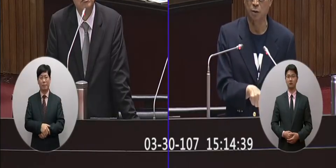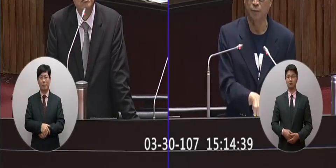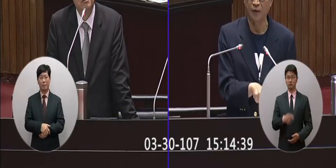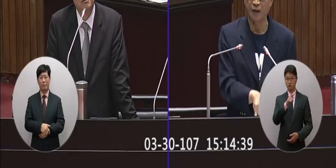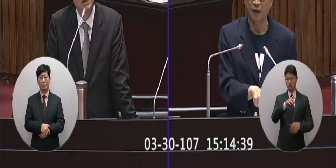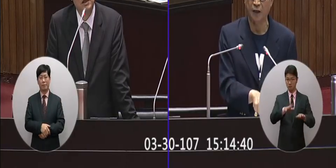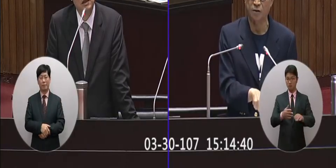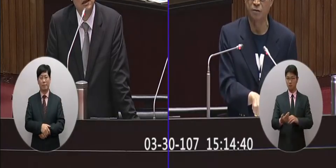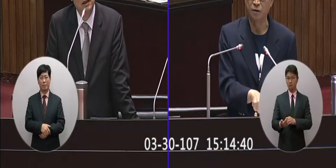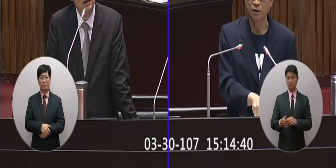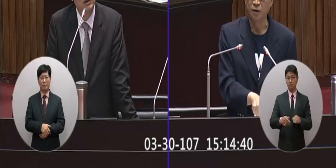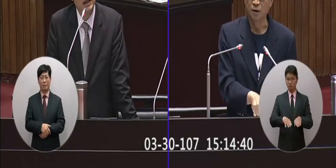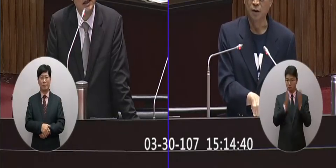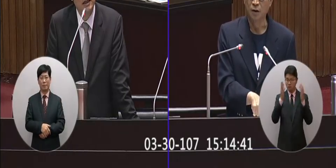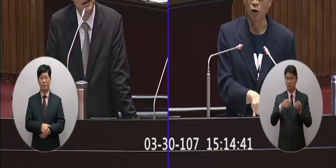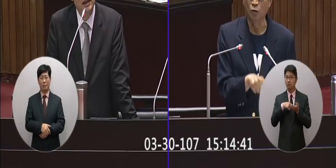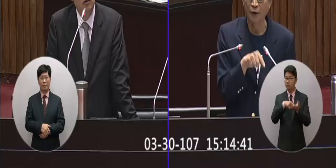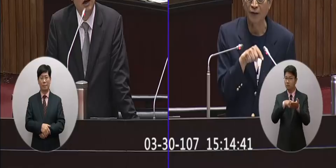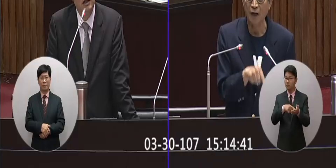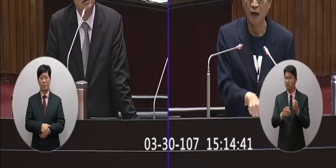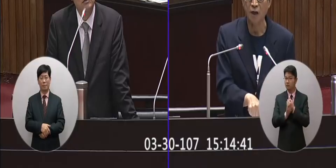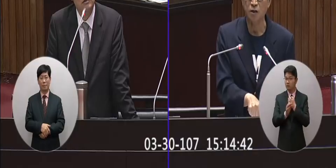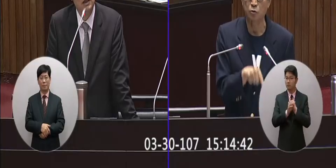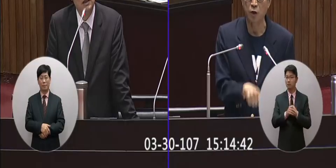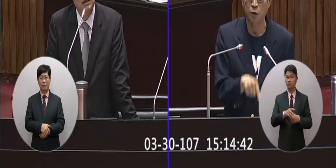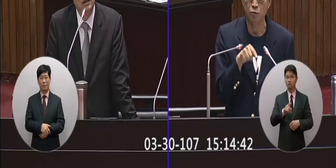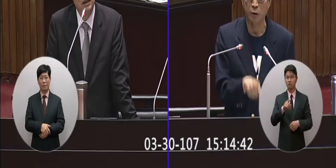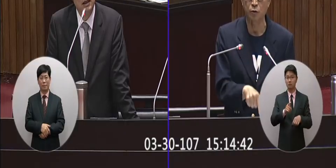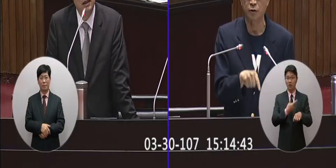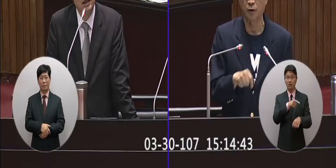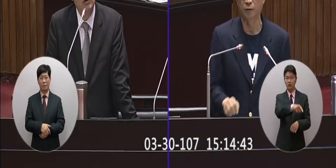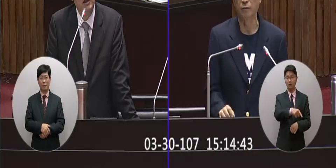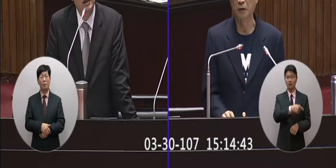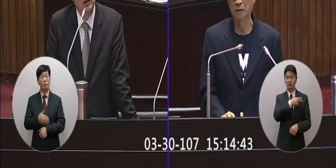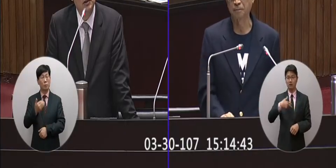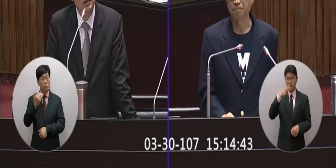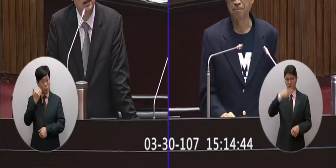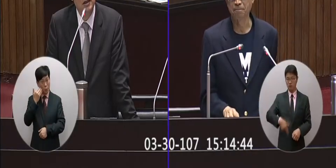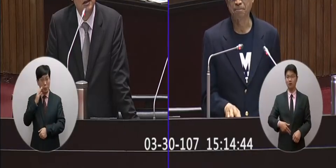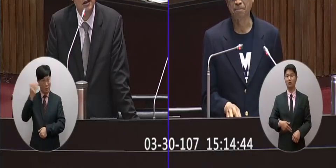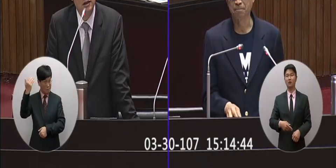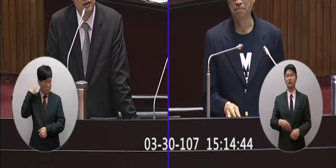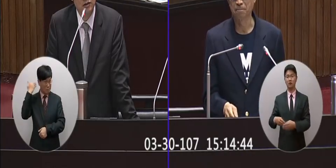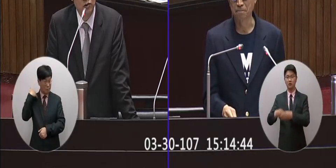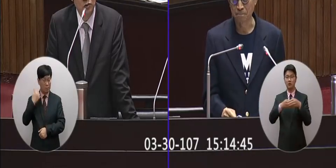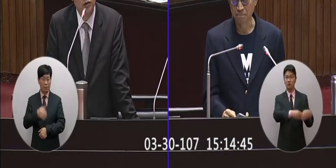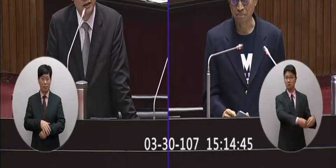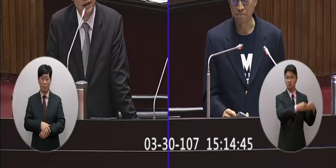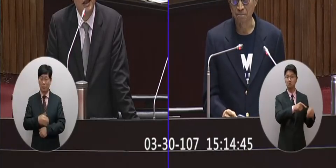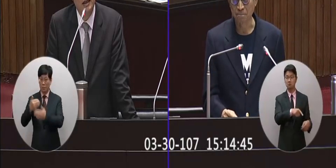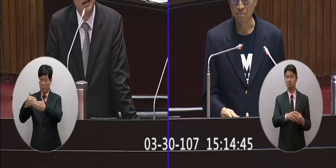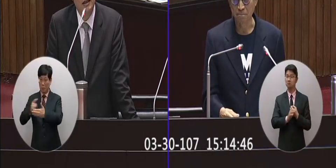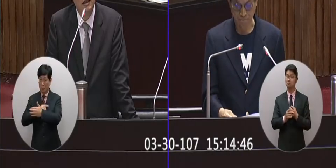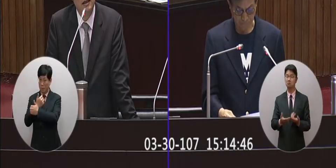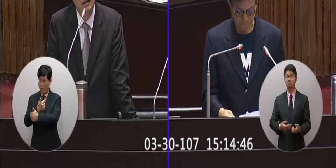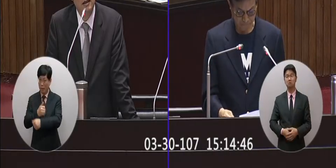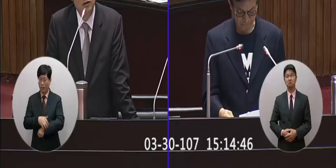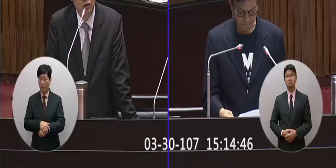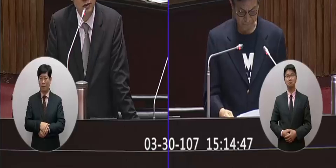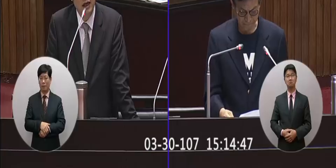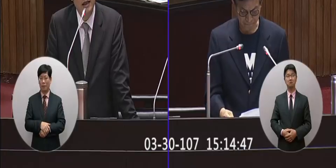争取从梵蒂冈开始？ 另外以往 梵蒂冈开始追求双重承认。 另外以过去中国的经验